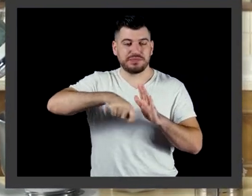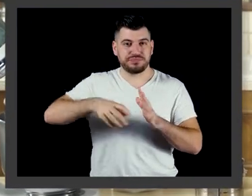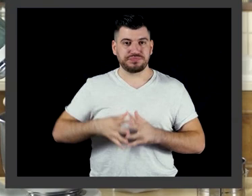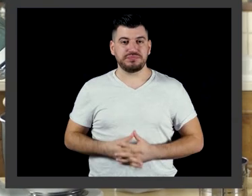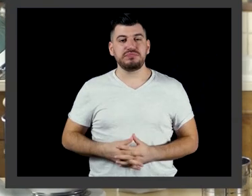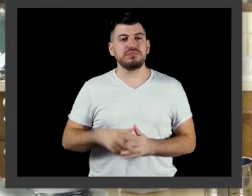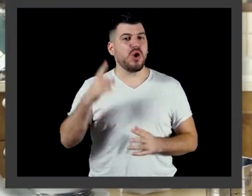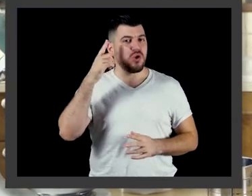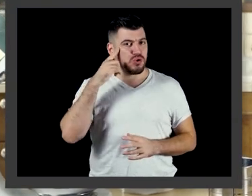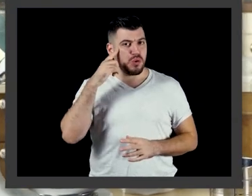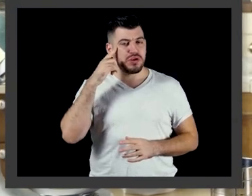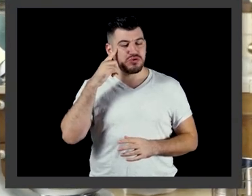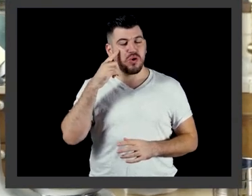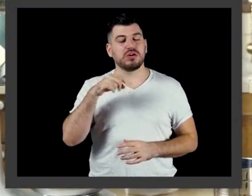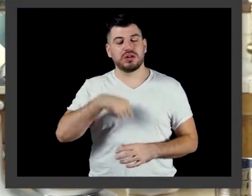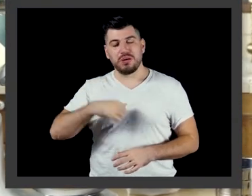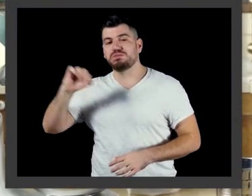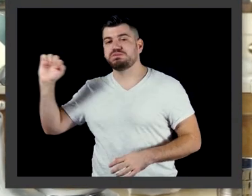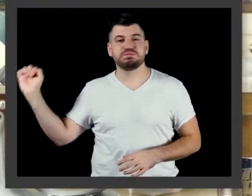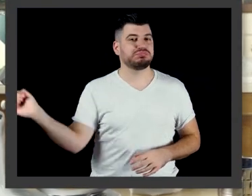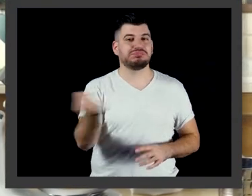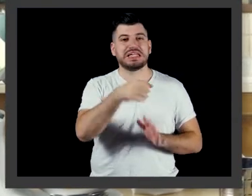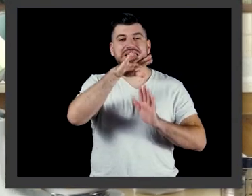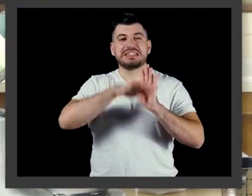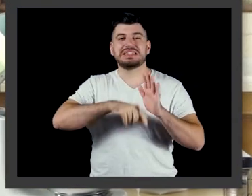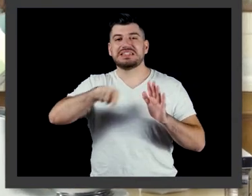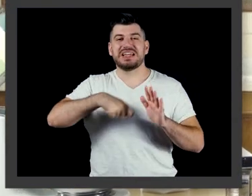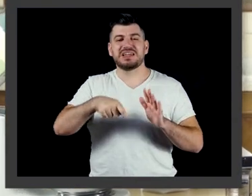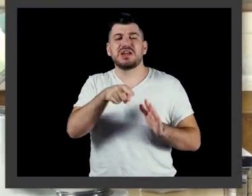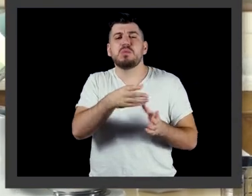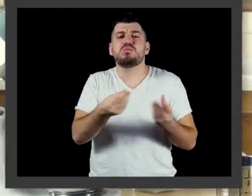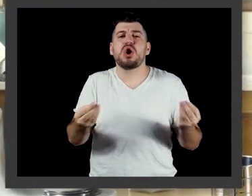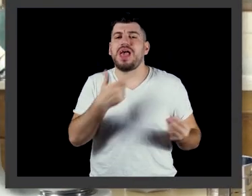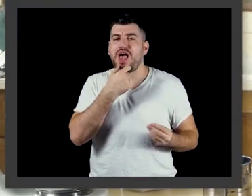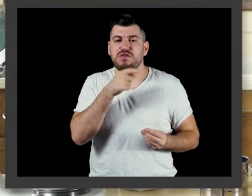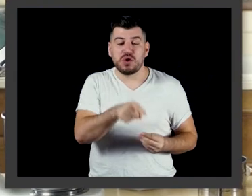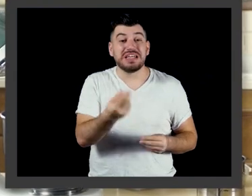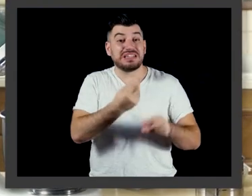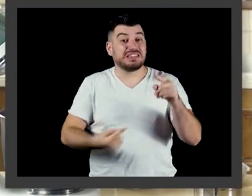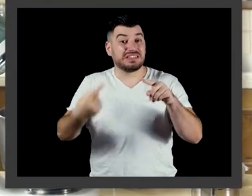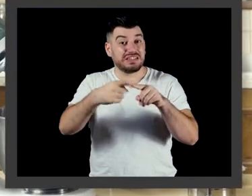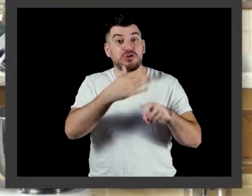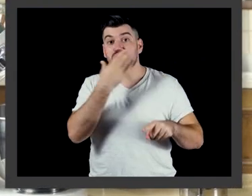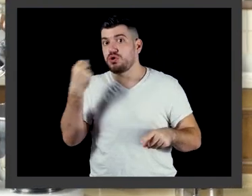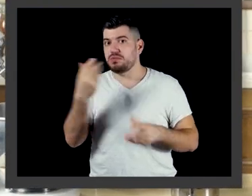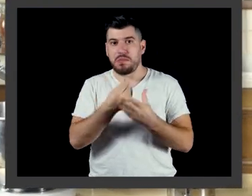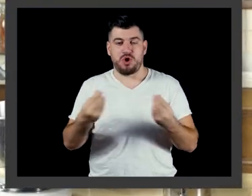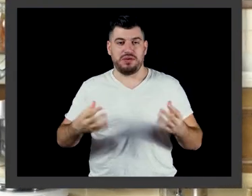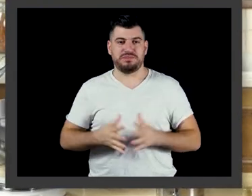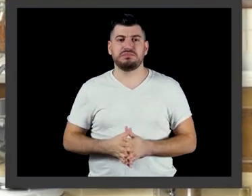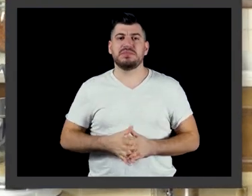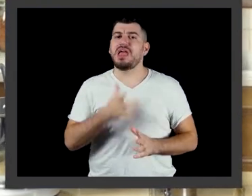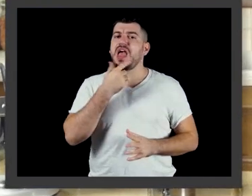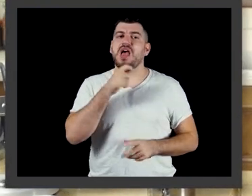νομίζω ότι είναι ο πρωταθλητής των συνταγών ευκολίας και νοστιμότητας που μπορούμε να κάνουμε σπίτι μας.